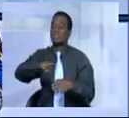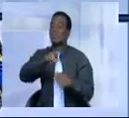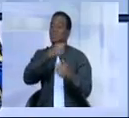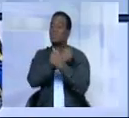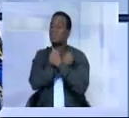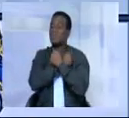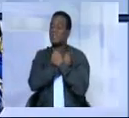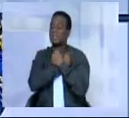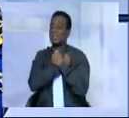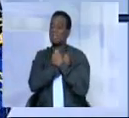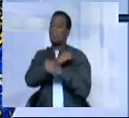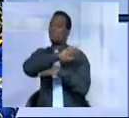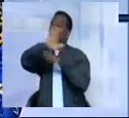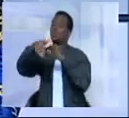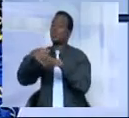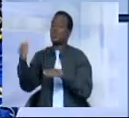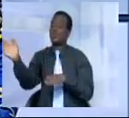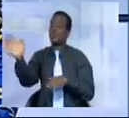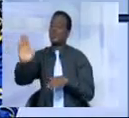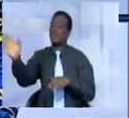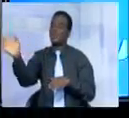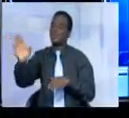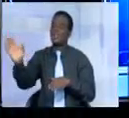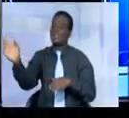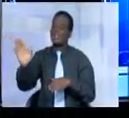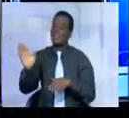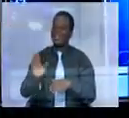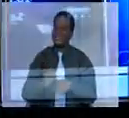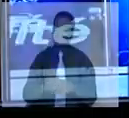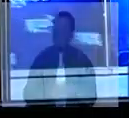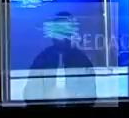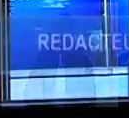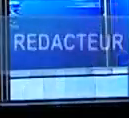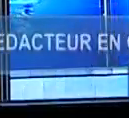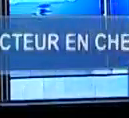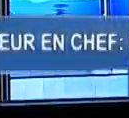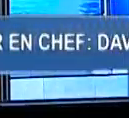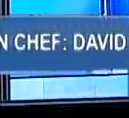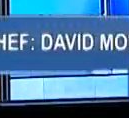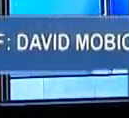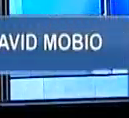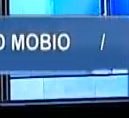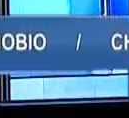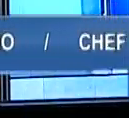à ce journal. Très bon week-end à vous sur RTI1.